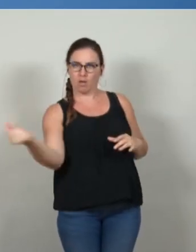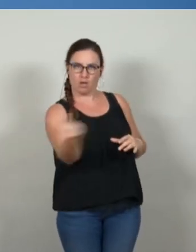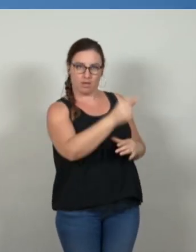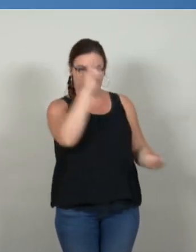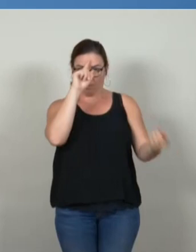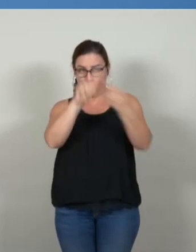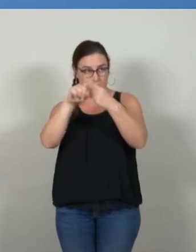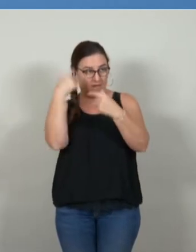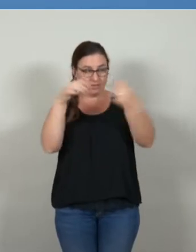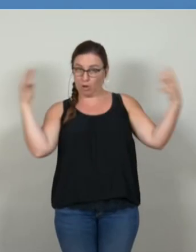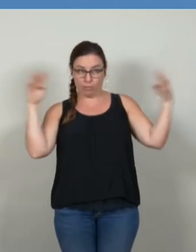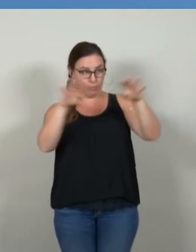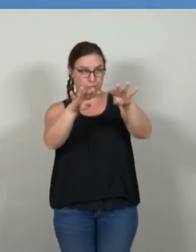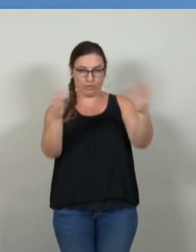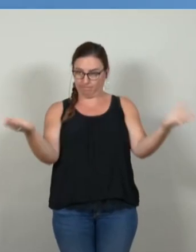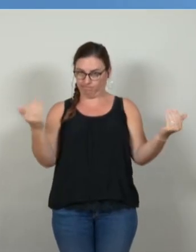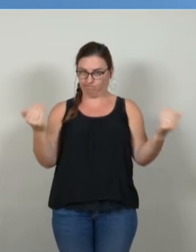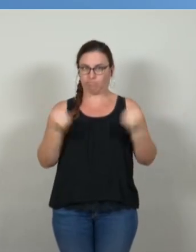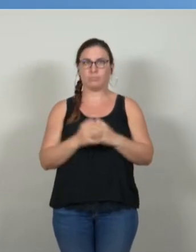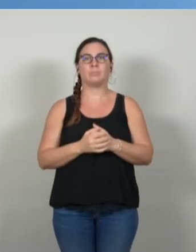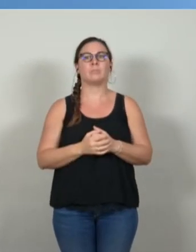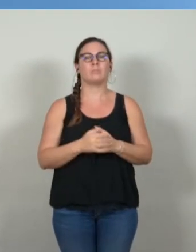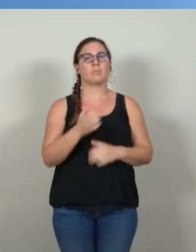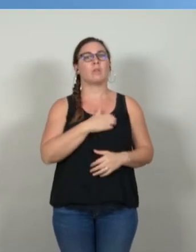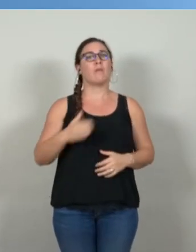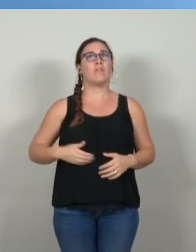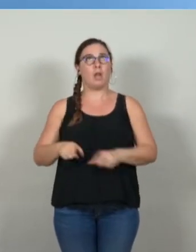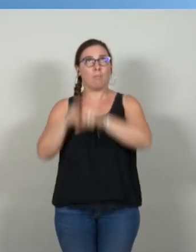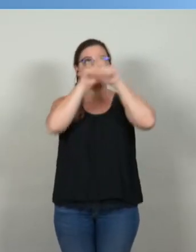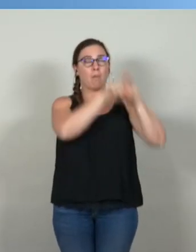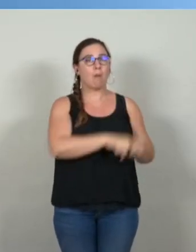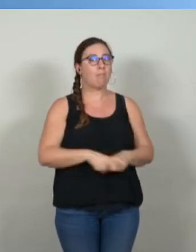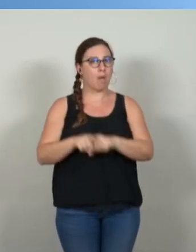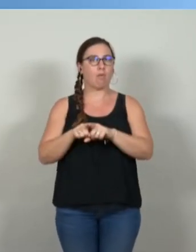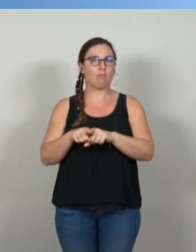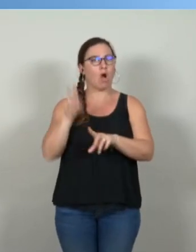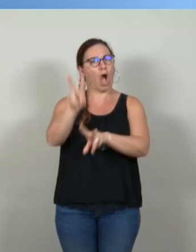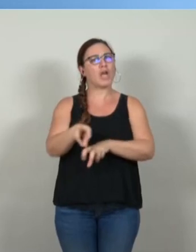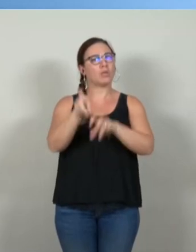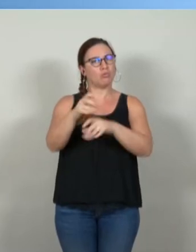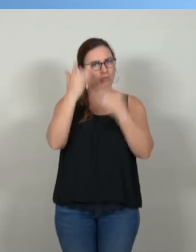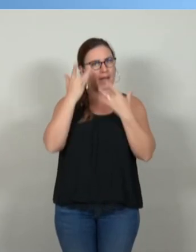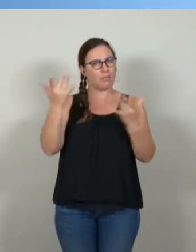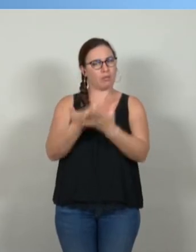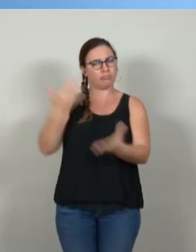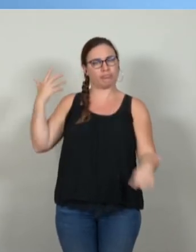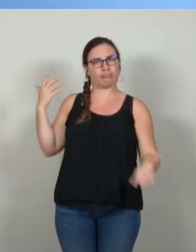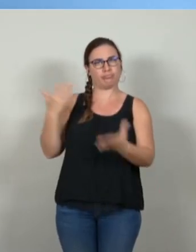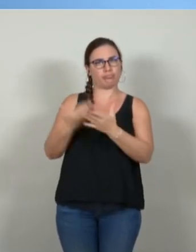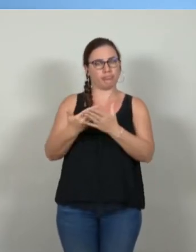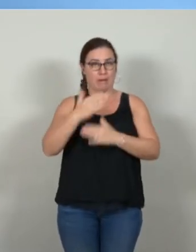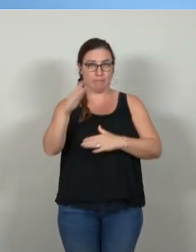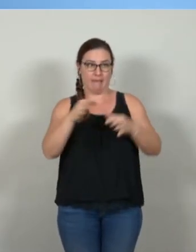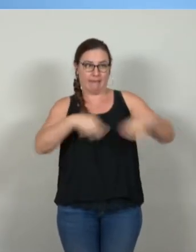cet objectif comme la plupart des villes si Grenoble a une longue histoire agricole sa ceinture maraîchère a rapidement